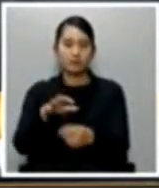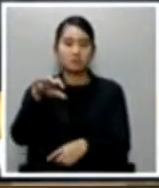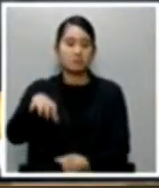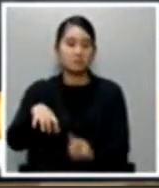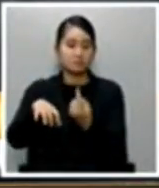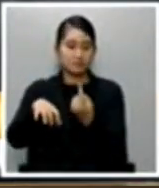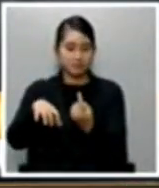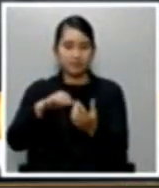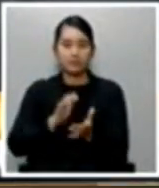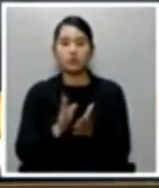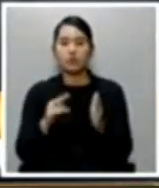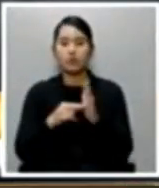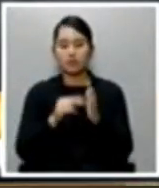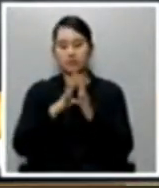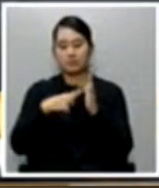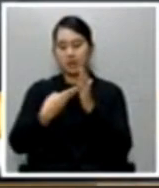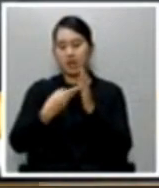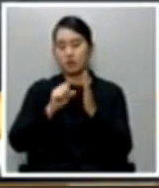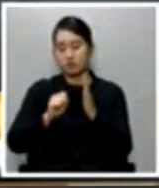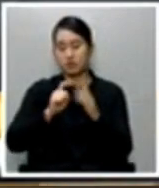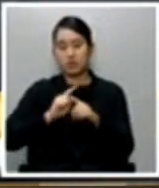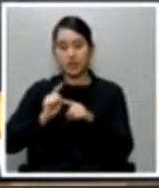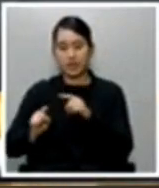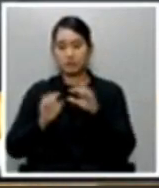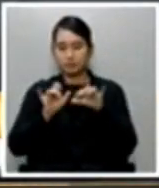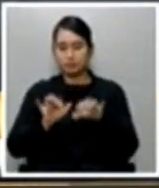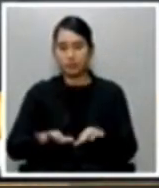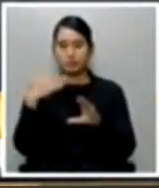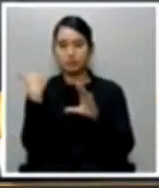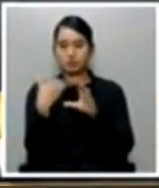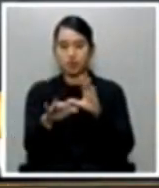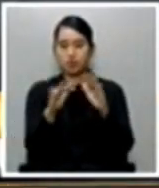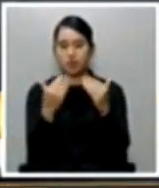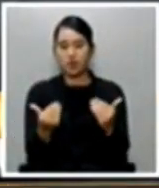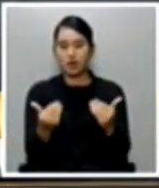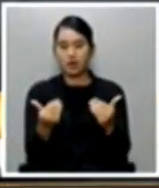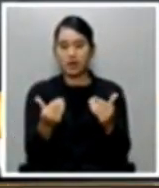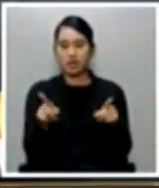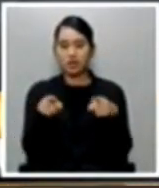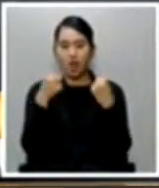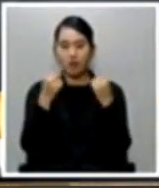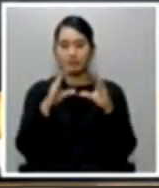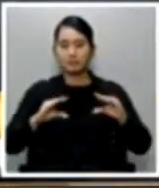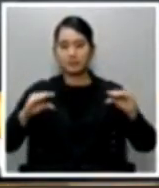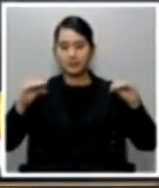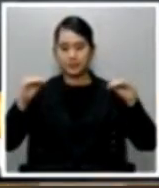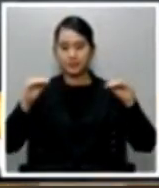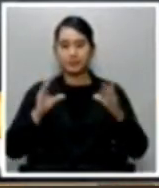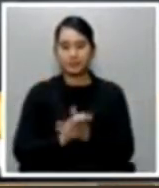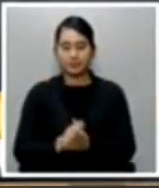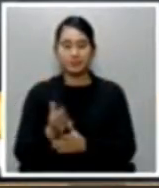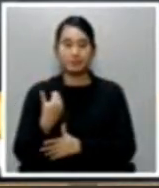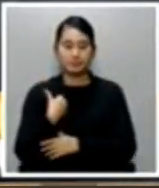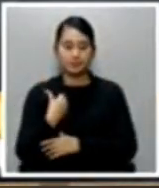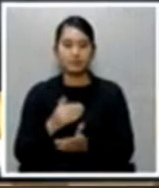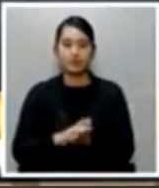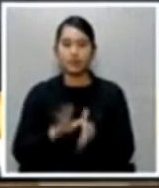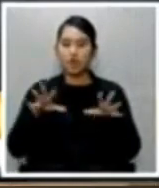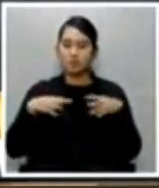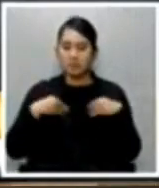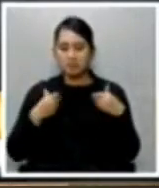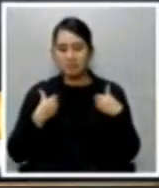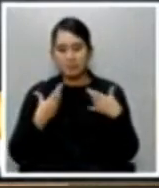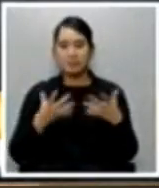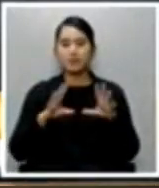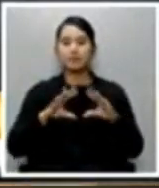งซึ่งทุกหลักสูตรที่เขาส่งไปเนี่ยยังไม่ได้รับการรับทราบและเห็นช